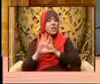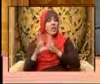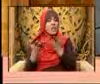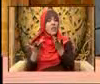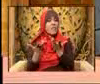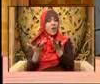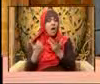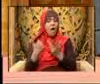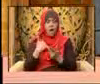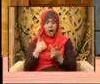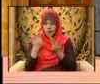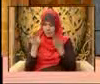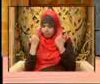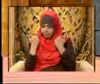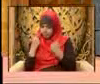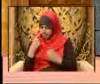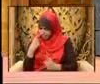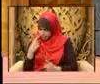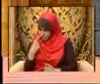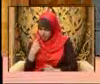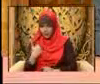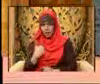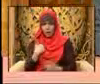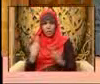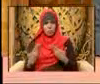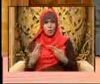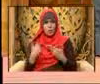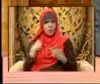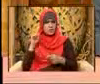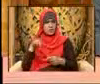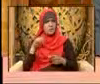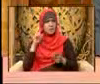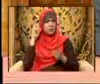الإنسان. ولنا أن نتساءل أننا